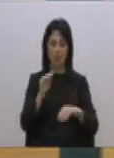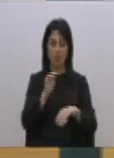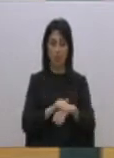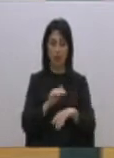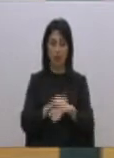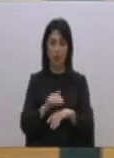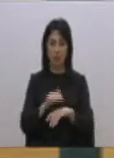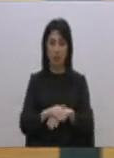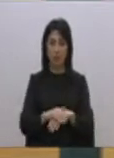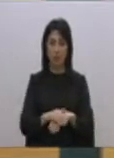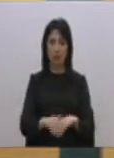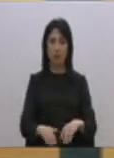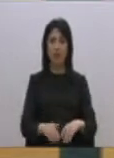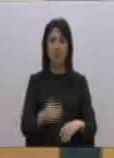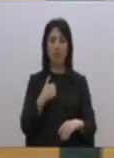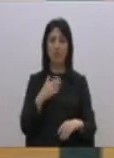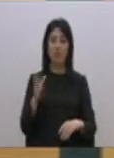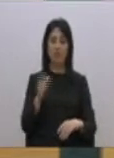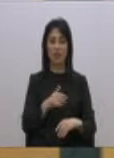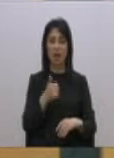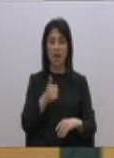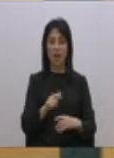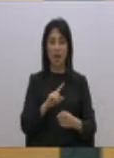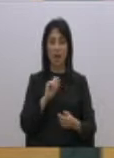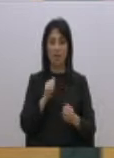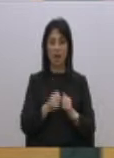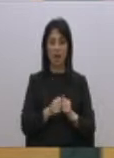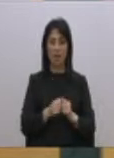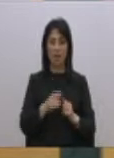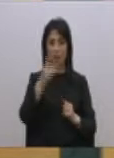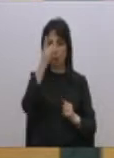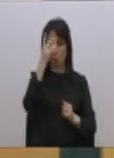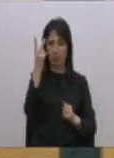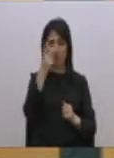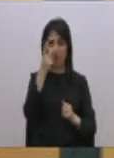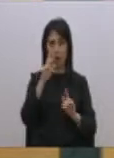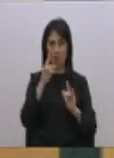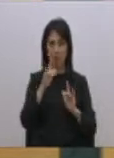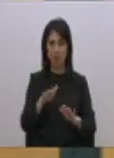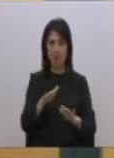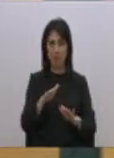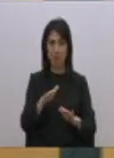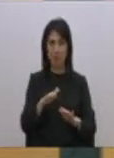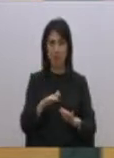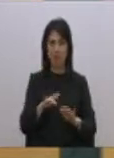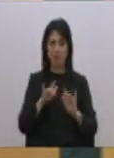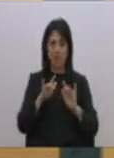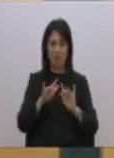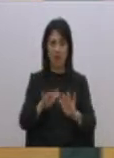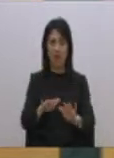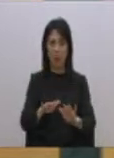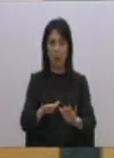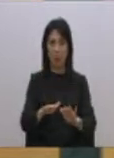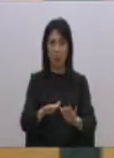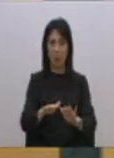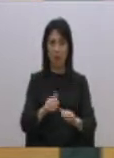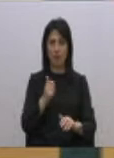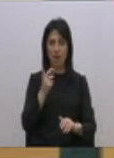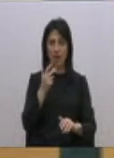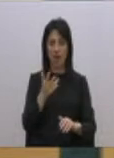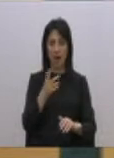ფაქტებით. ჩვენ ყველა ძალიან კარგად გვახსოვს რუსთავიორის საქმეზე წარმოებული